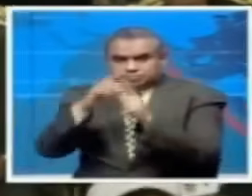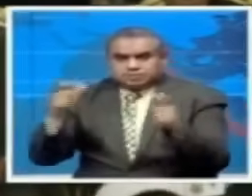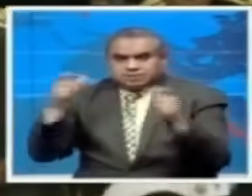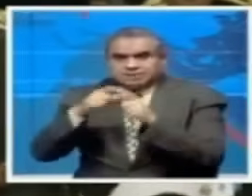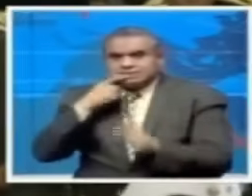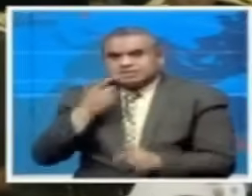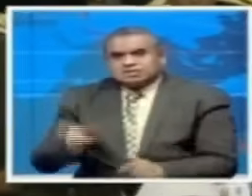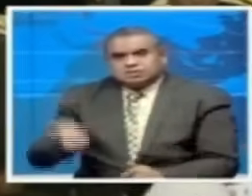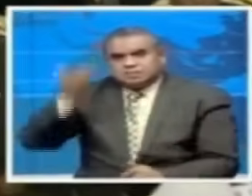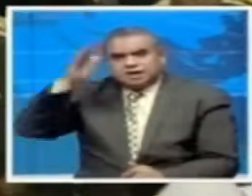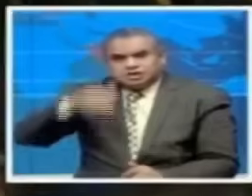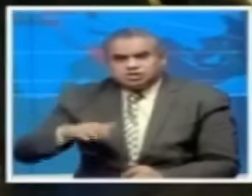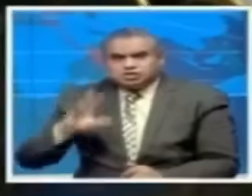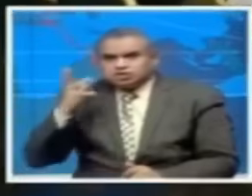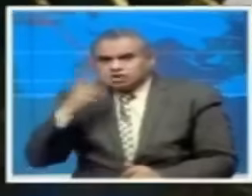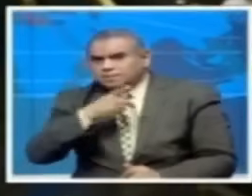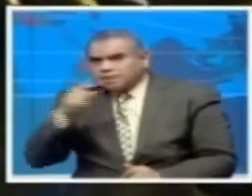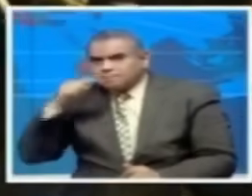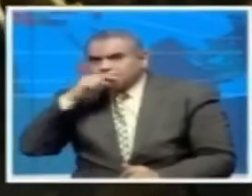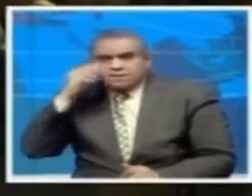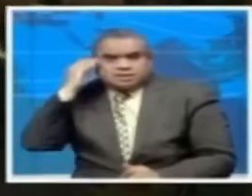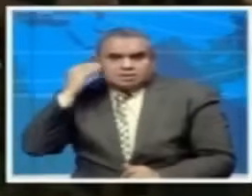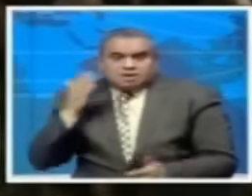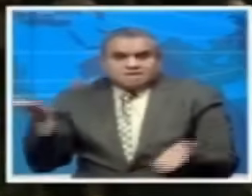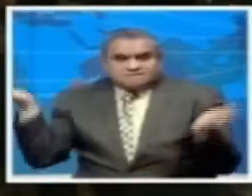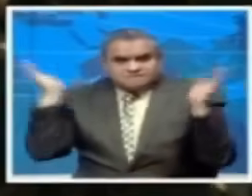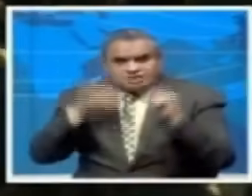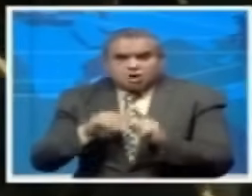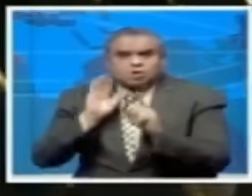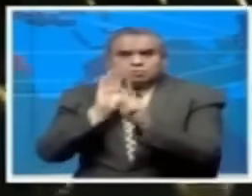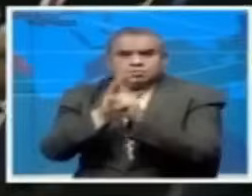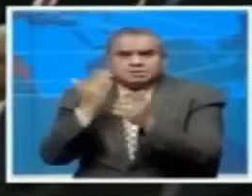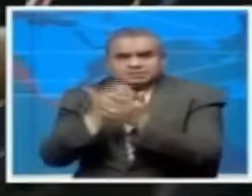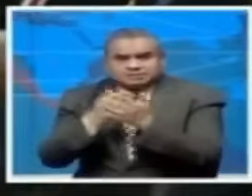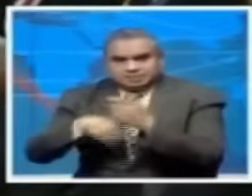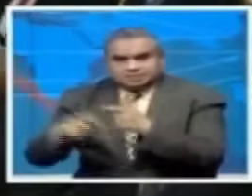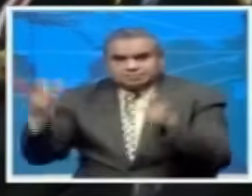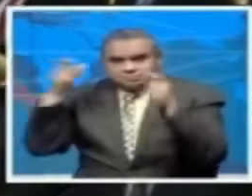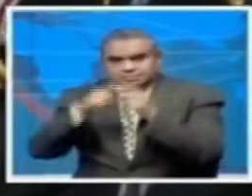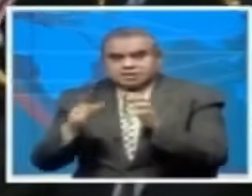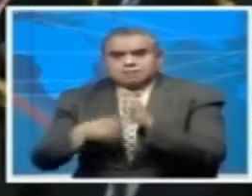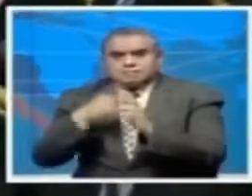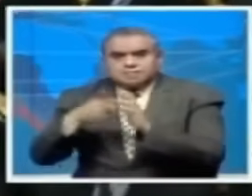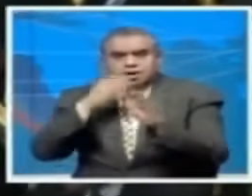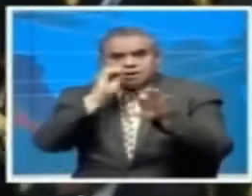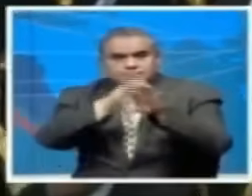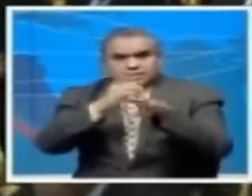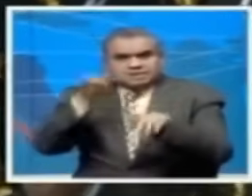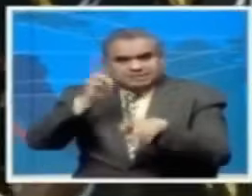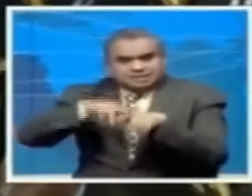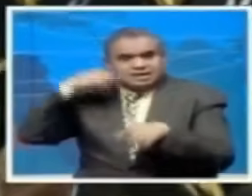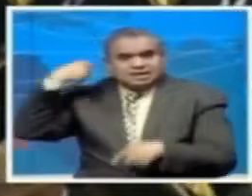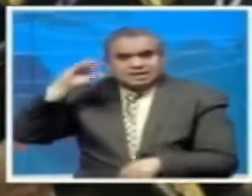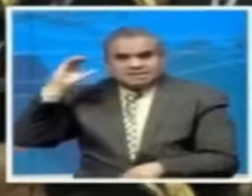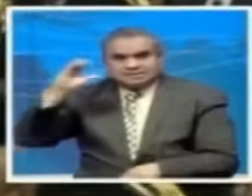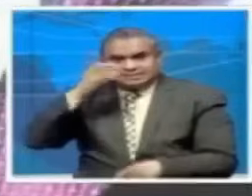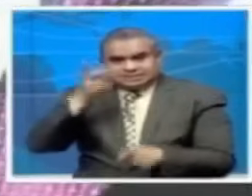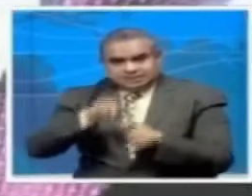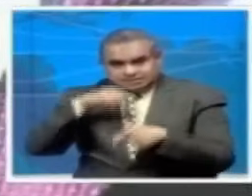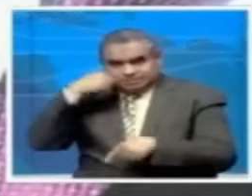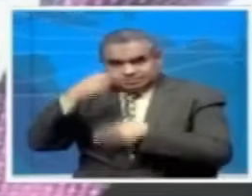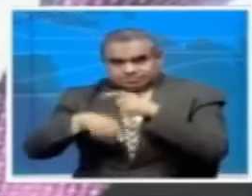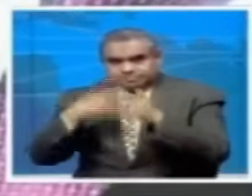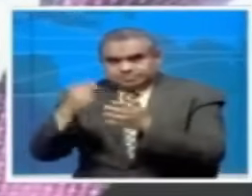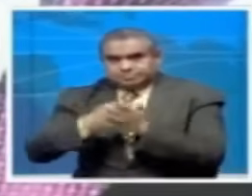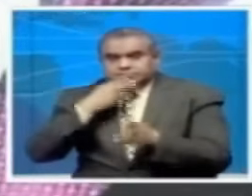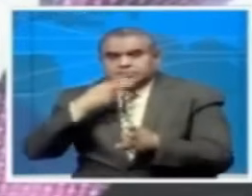الأعمار والفئات جاءت آملة بمزيد من الإنجازات خلال الولاية الجديدة للرئيس عبد الفتاح السيسي، ولهذا